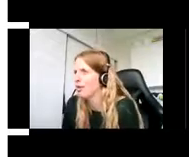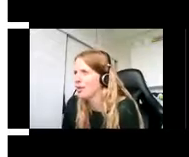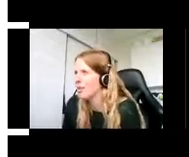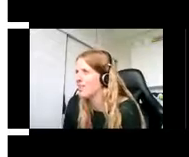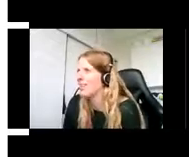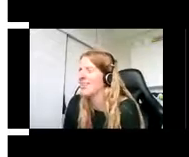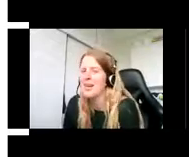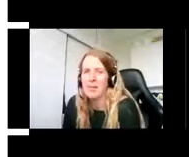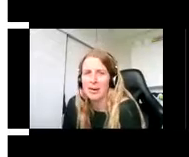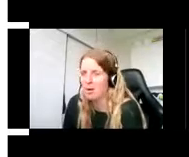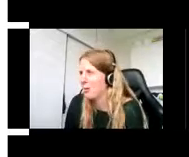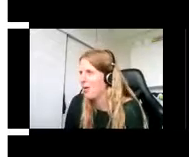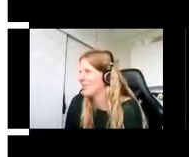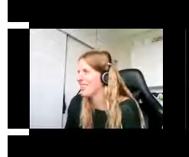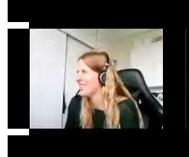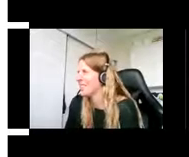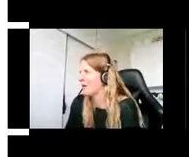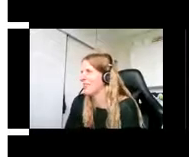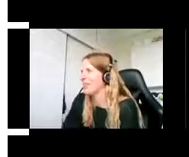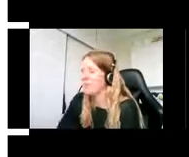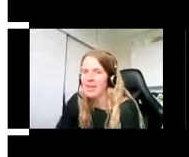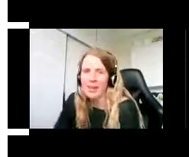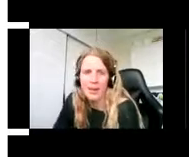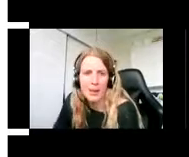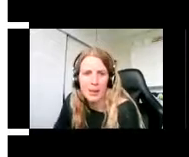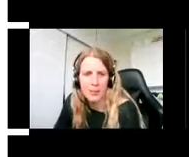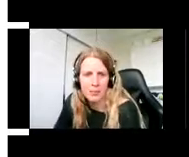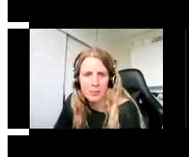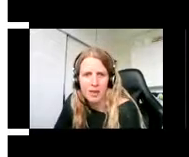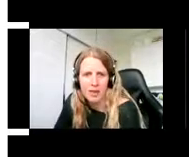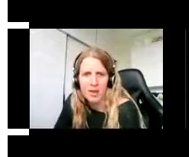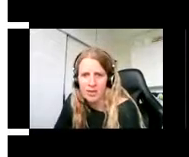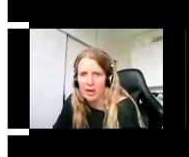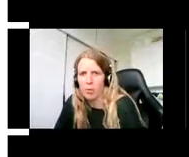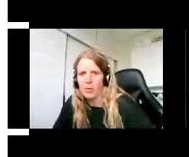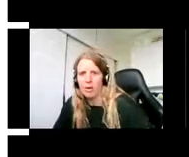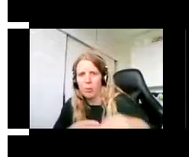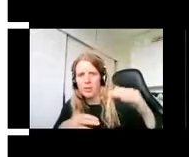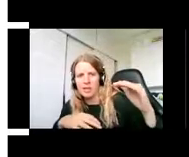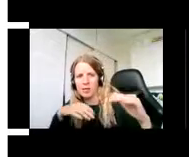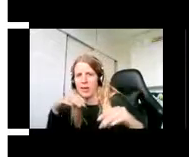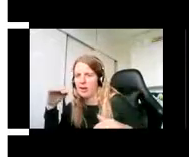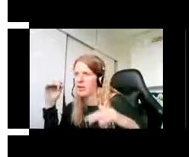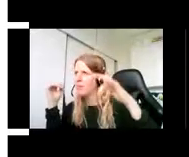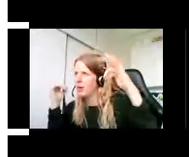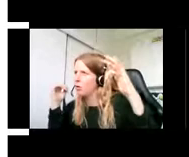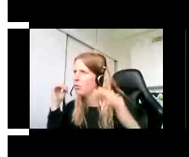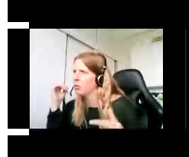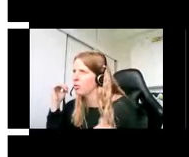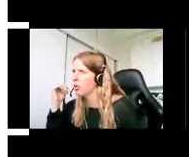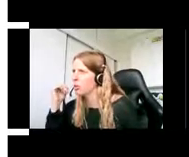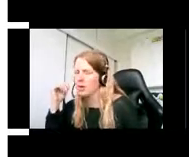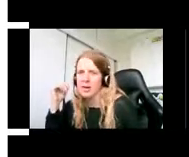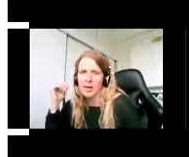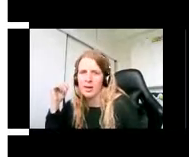nu Bert, niet alsof iedereen die kent, maar ik toch wel even shout-out naar hem. die heeft dat eigenlijk op een manier opgesteld waarbij je dat heel makkelijk